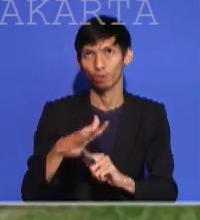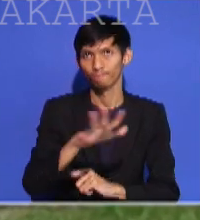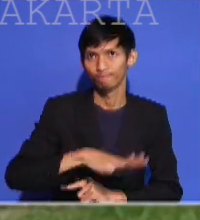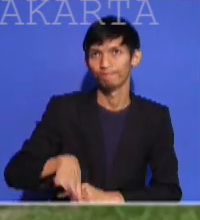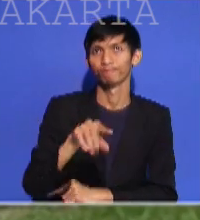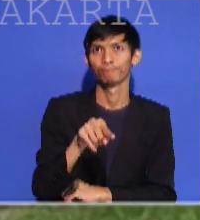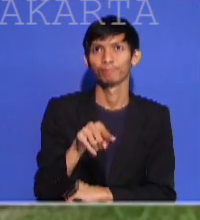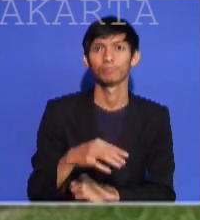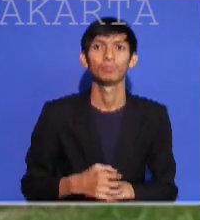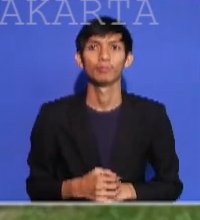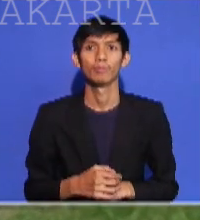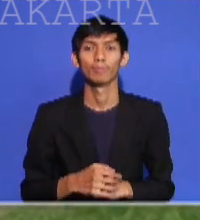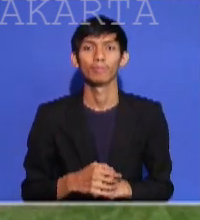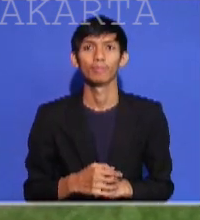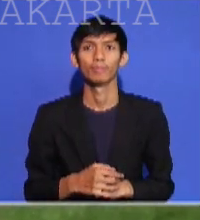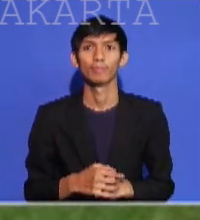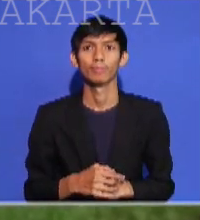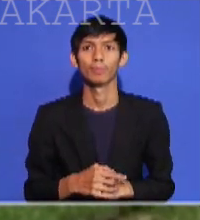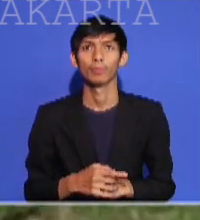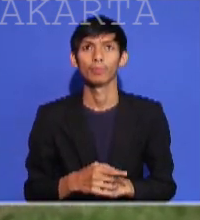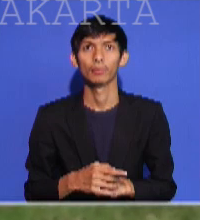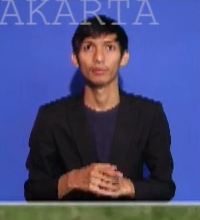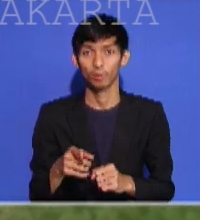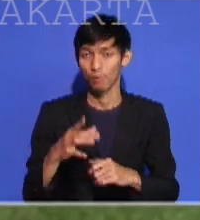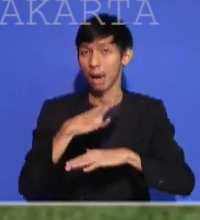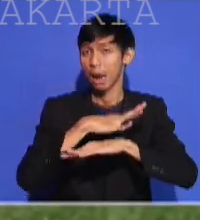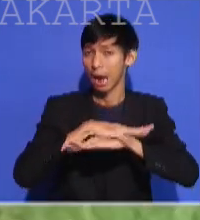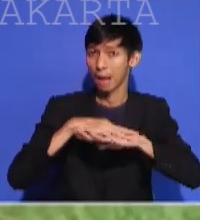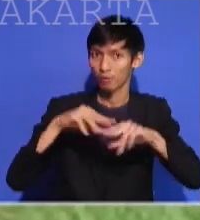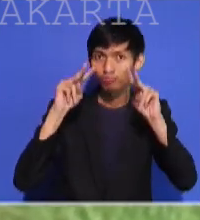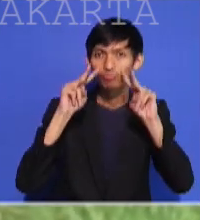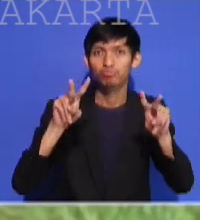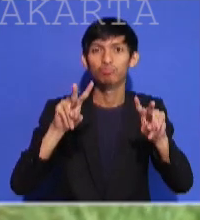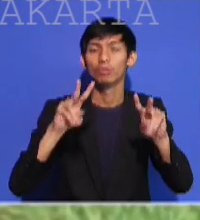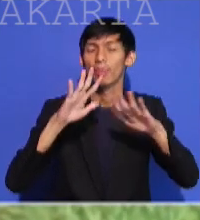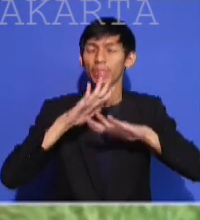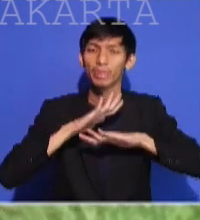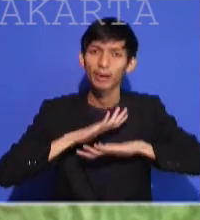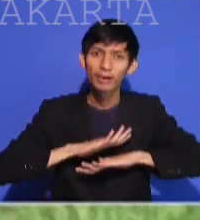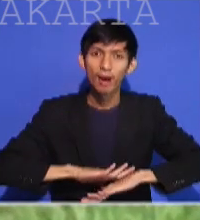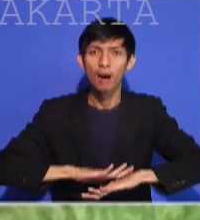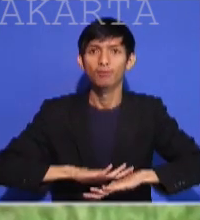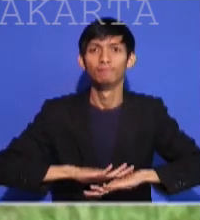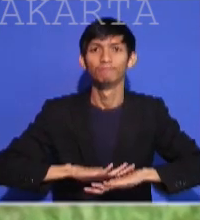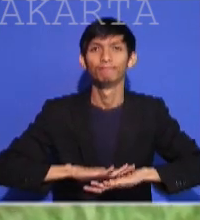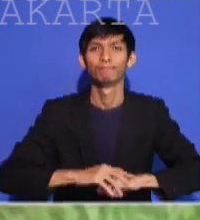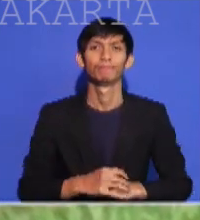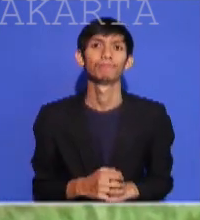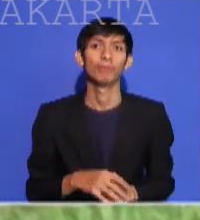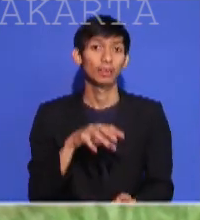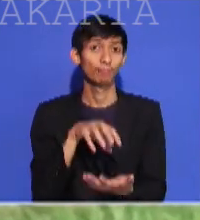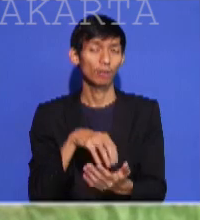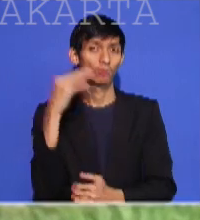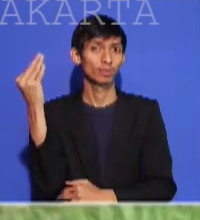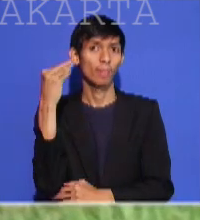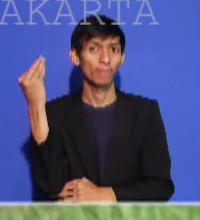Bantul. Papanipun ingkang asri temtunipun ugi damel sengsem lan renaneng penggalih. Saged kawuningan papan wisata menika